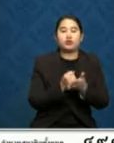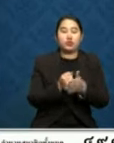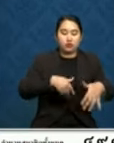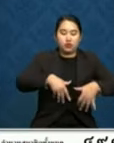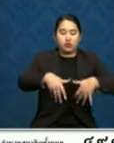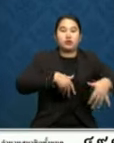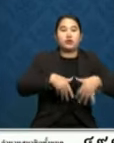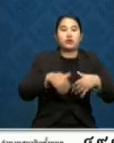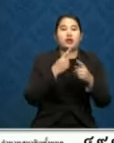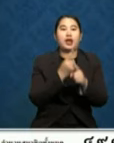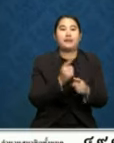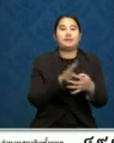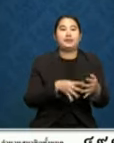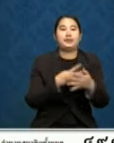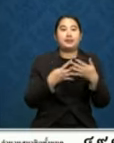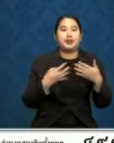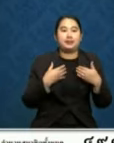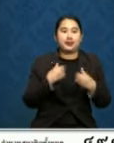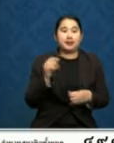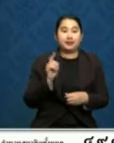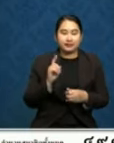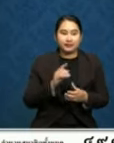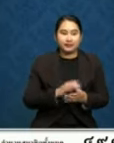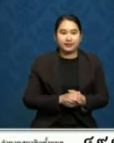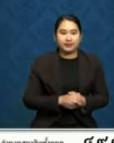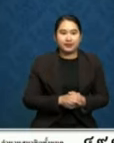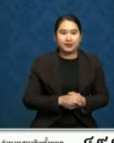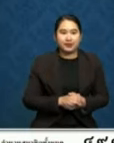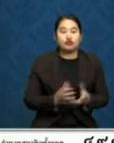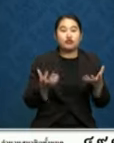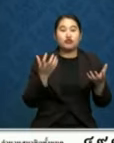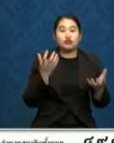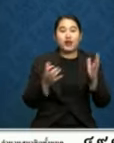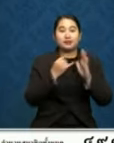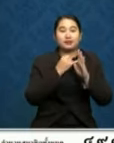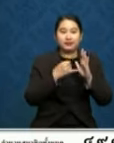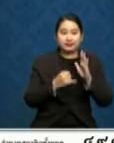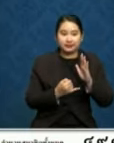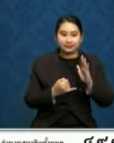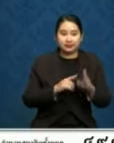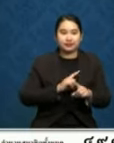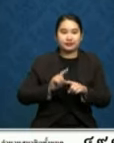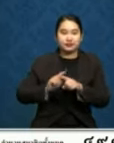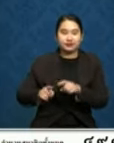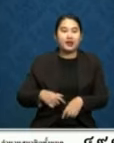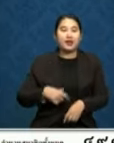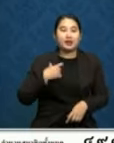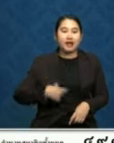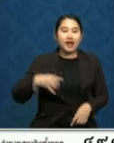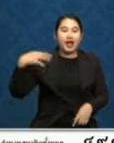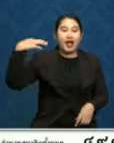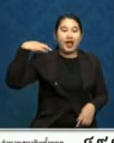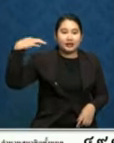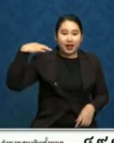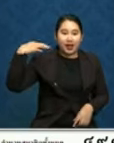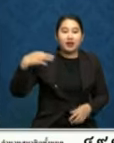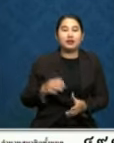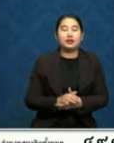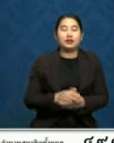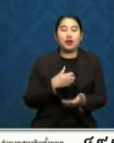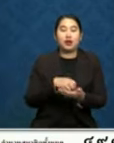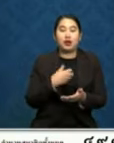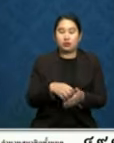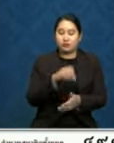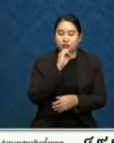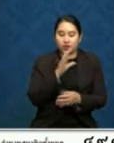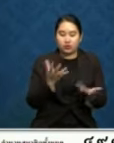าชนตามแผนงานเนี่ยก็คือเขาจะมียุติธรรมจังหวัดใช่ไหมครับก็จะมีทนายอาสาซึ่งจริงๆแล้วเนี่ยนะครับถ้าบูรณ